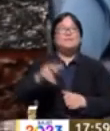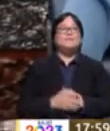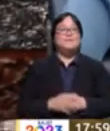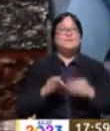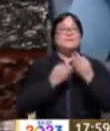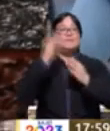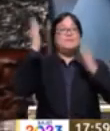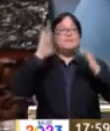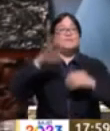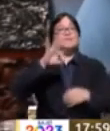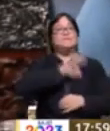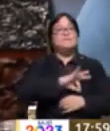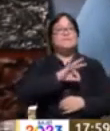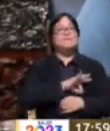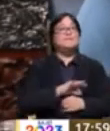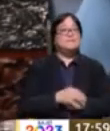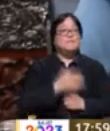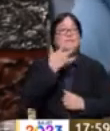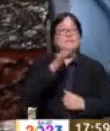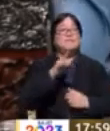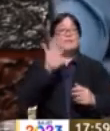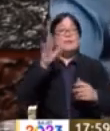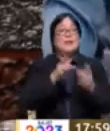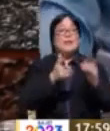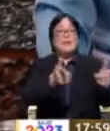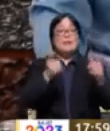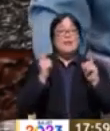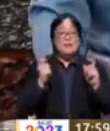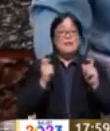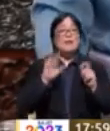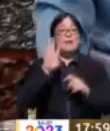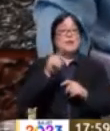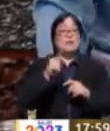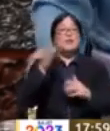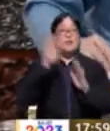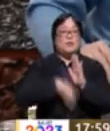Keluarga Malaysia juga bakal menikmati kelajuan internet lebih pantas dan capaian internet 5G yang lebih murah.